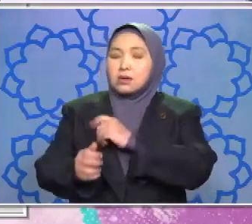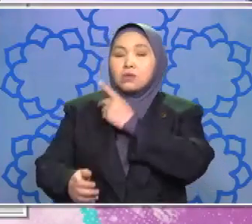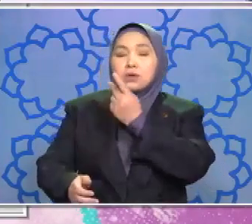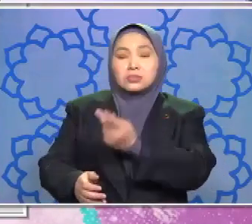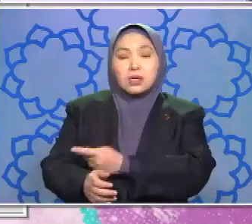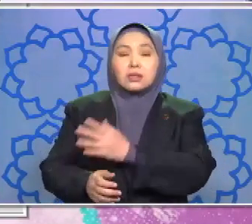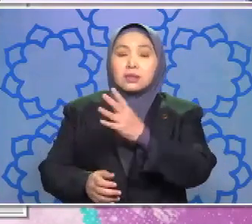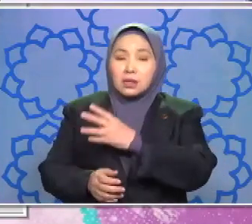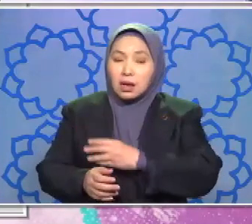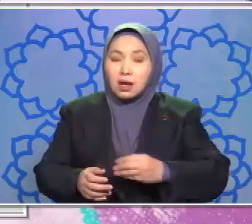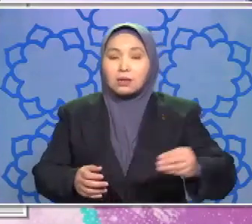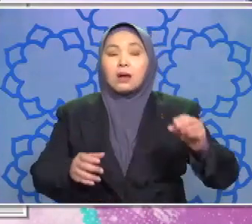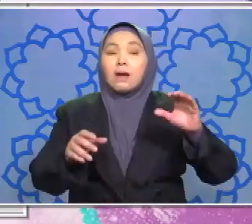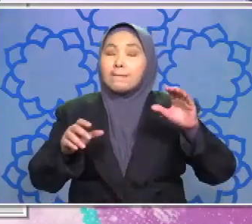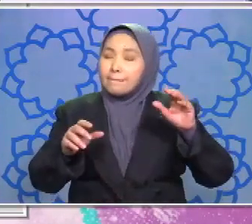ويفعلون ما